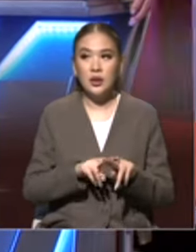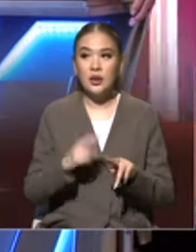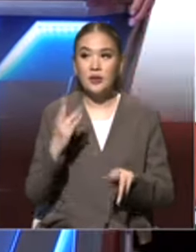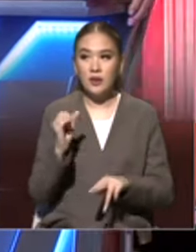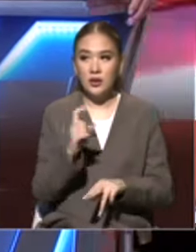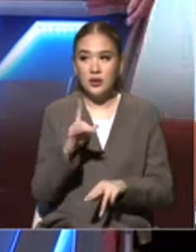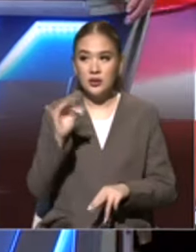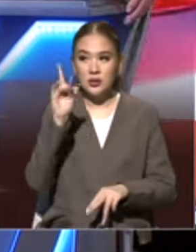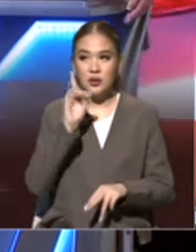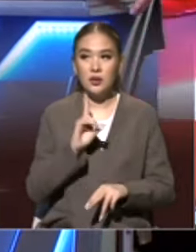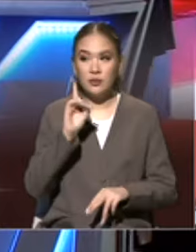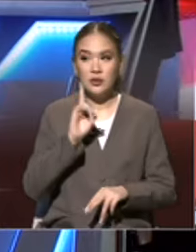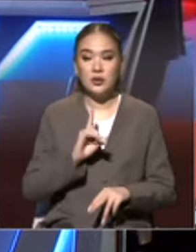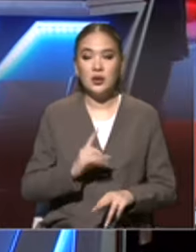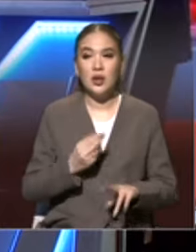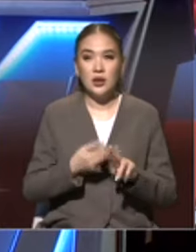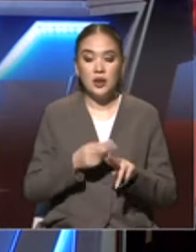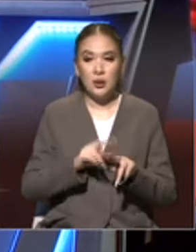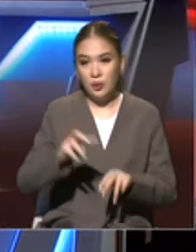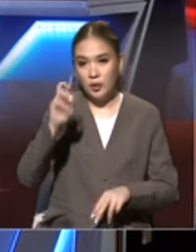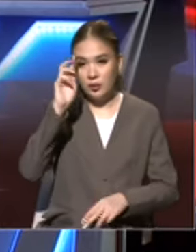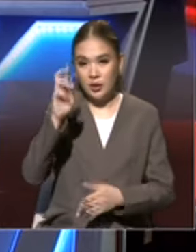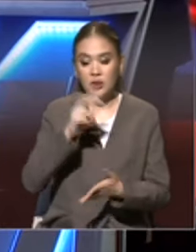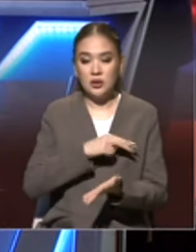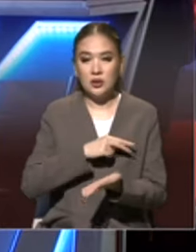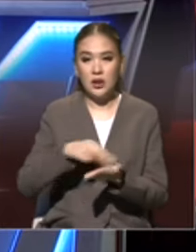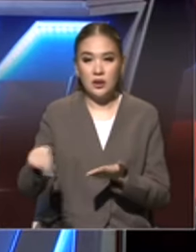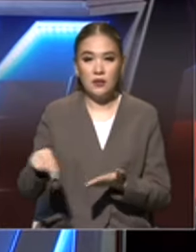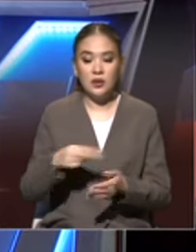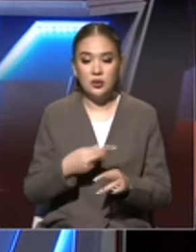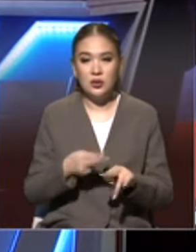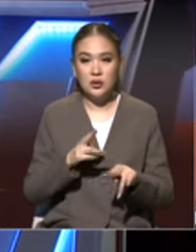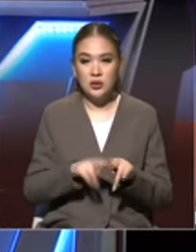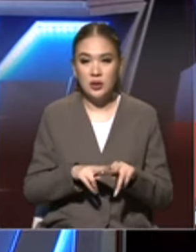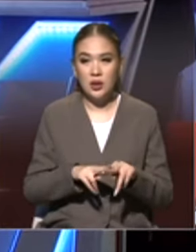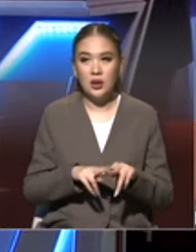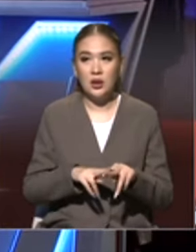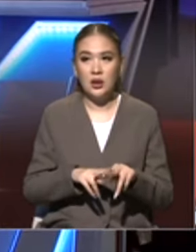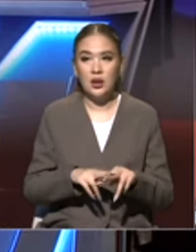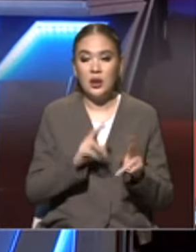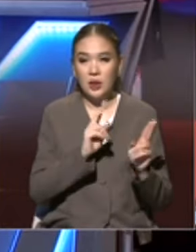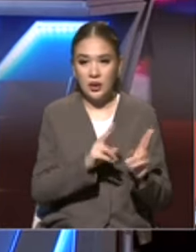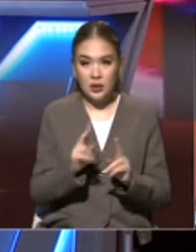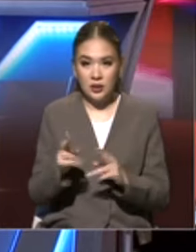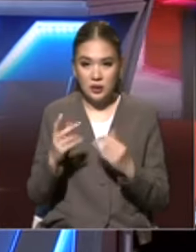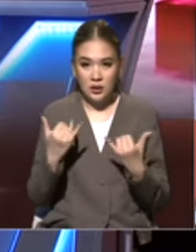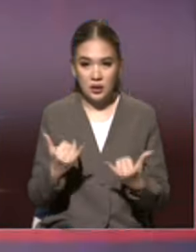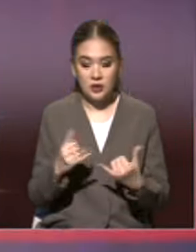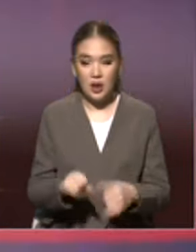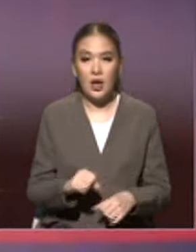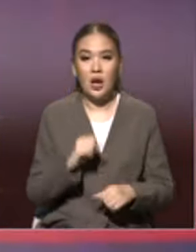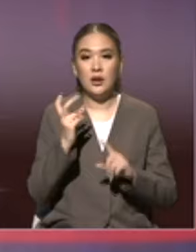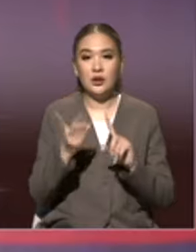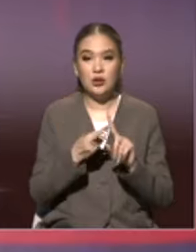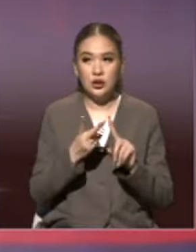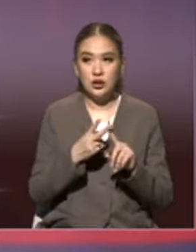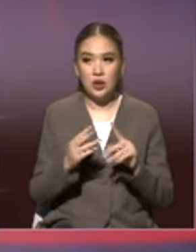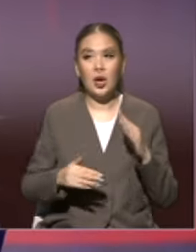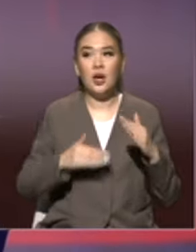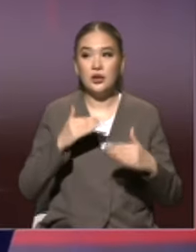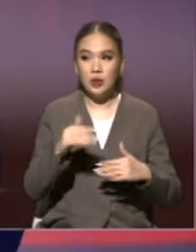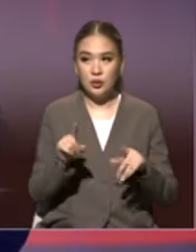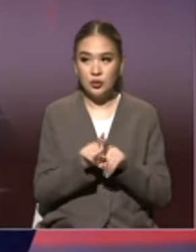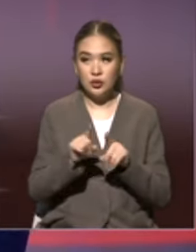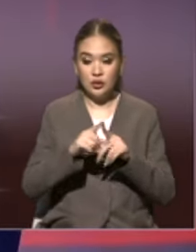алды. Қазір біз мына мемлекеттік сатып алуды неғыл ретке келтіріп отырмыз. А оны екінші қадаммен оны да